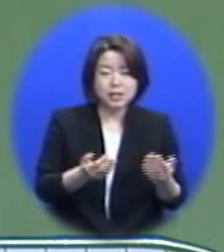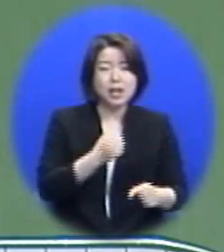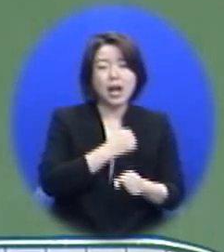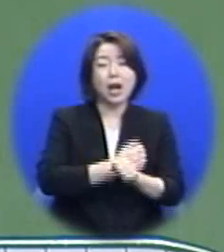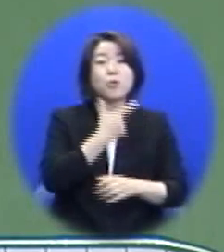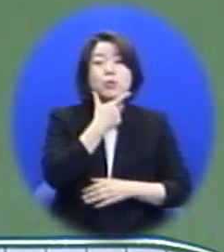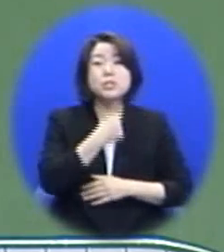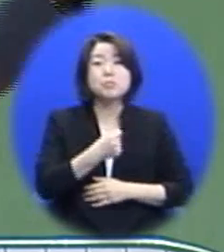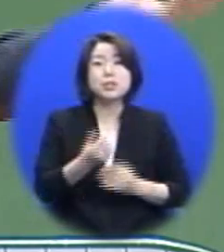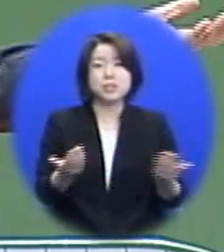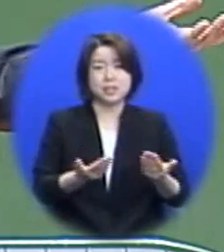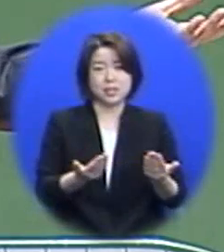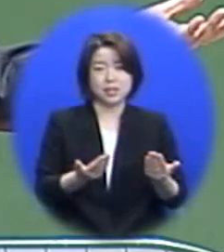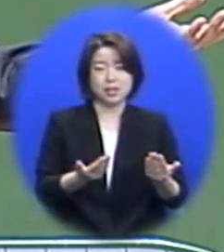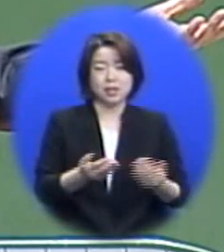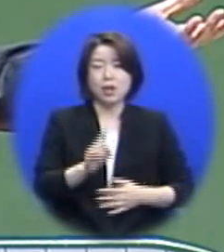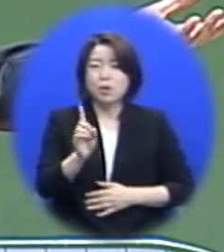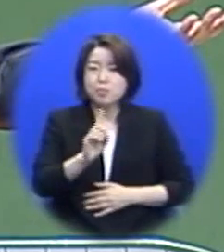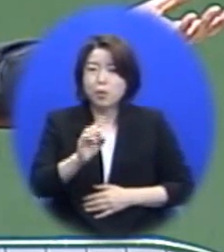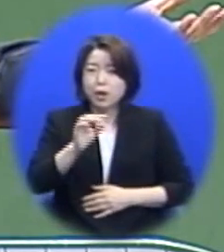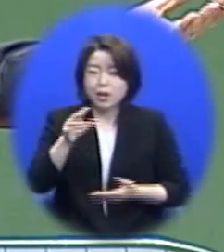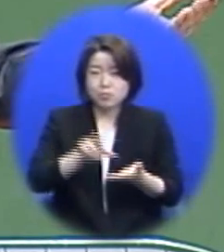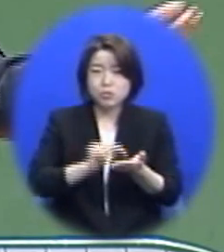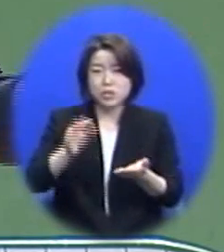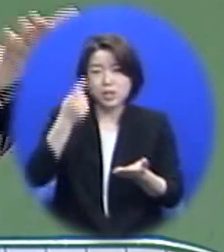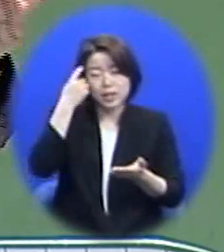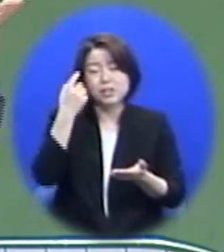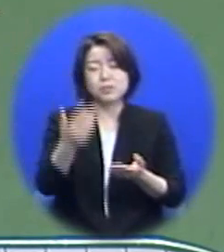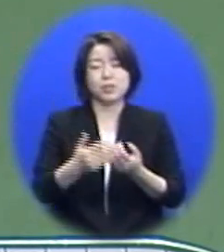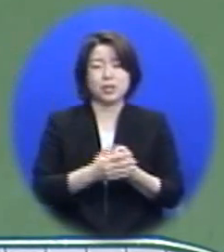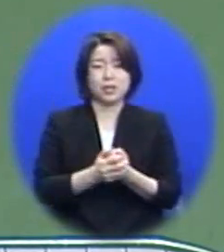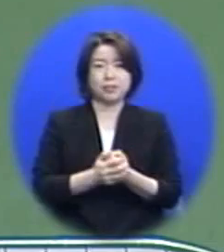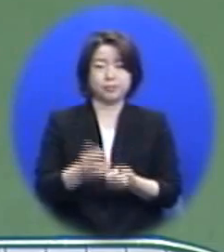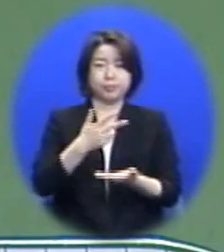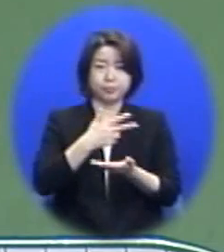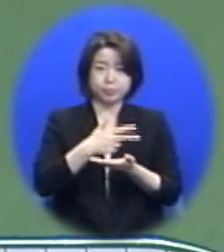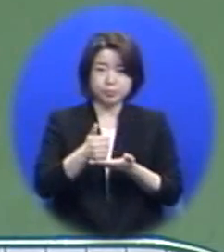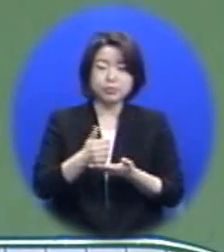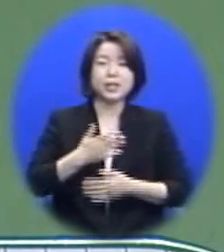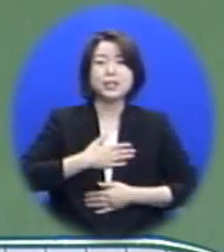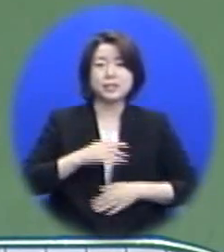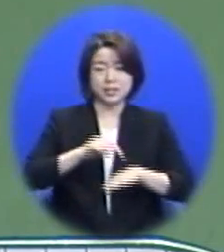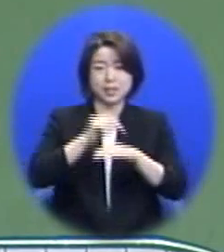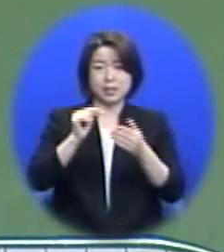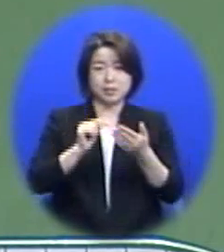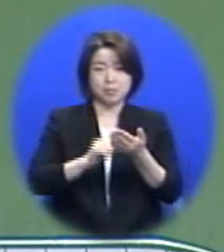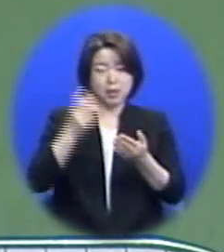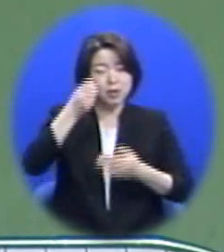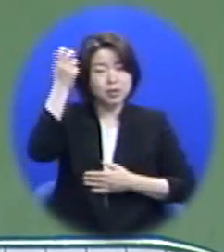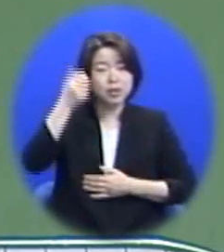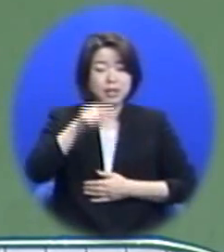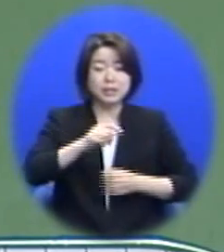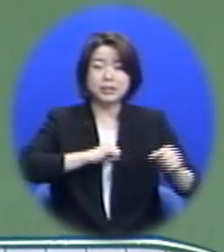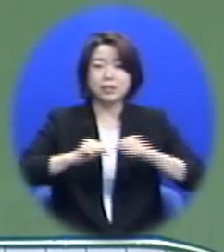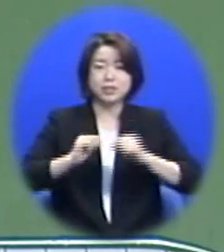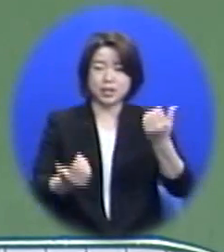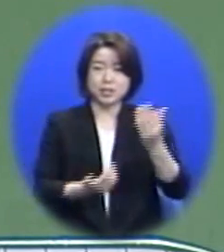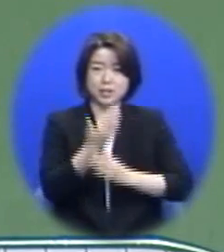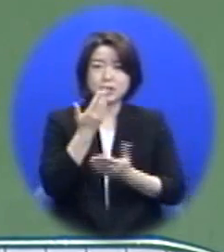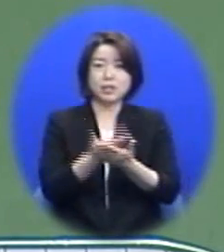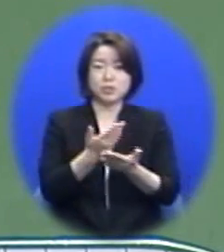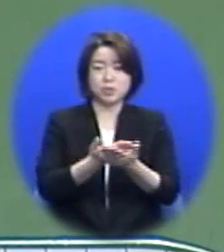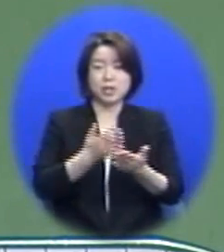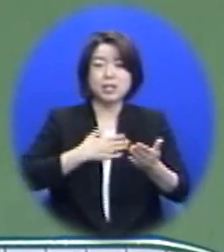것 그러면 뭐가 문제가 되겠습니까 주님 제 심령에 그 역사가 일어나게 해주옵소서